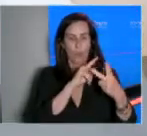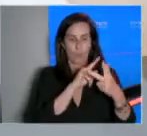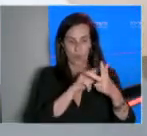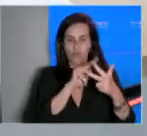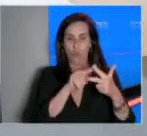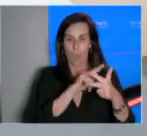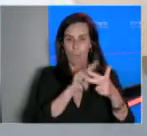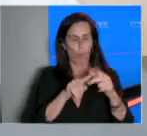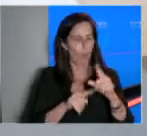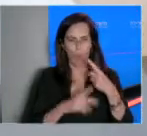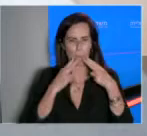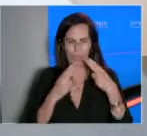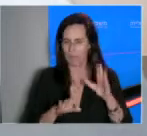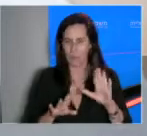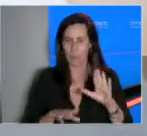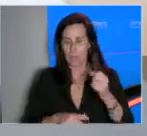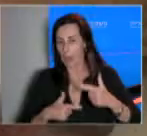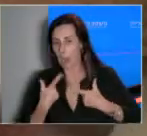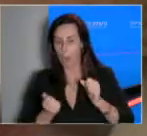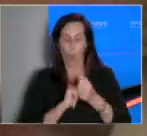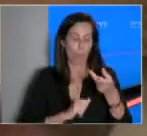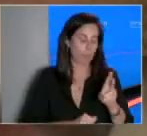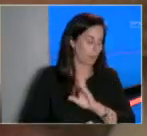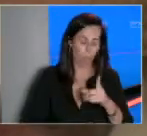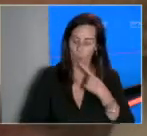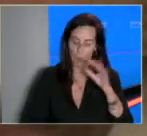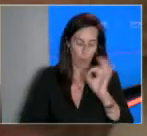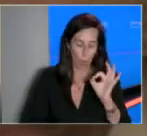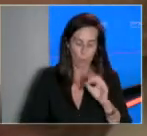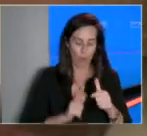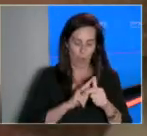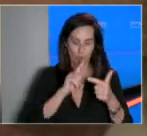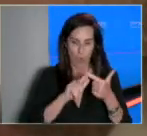mm-hmm. הוא כמובן לא מתייחס לעובדה אם הם חיים או לא חיים וכו'. כמובן.